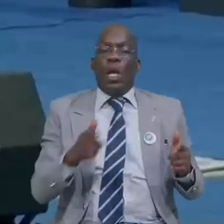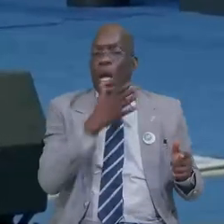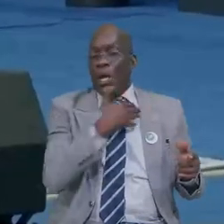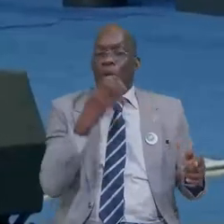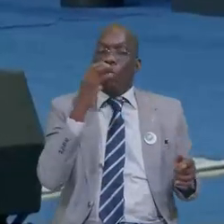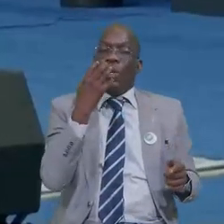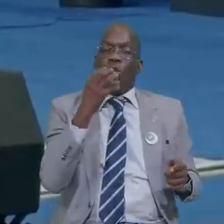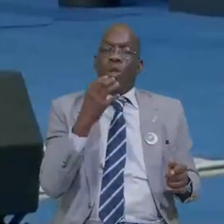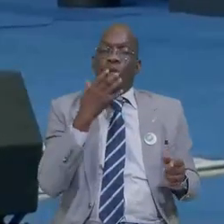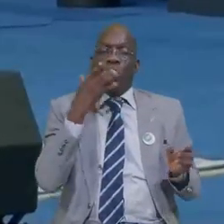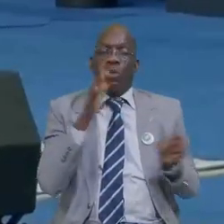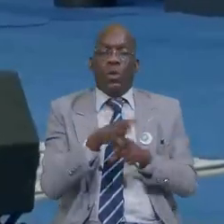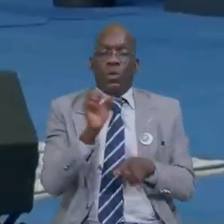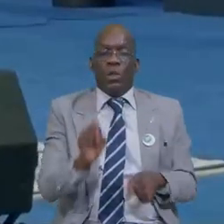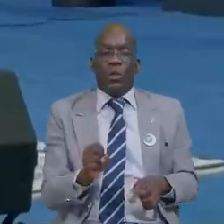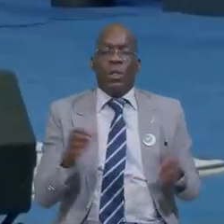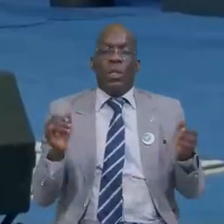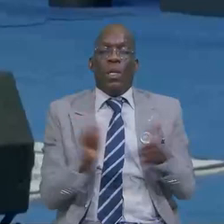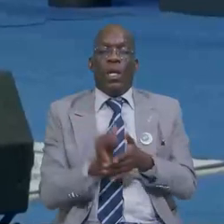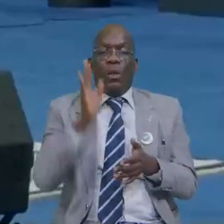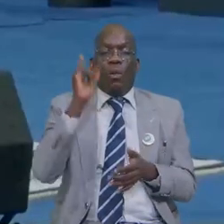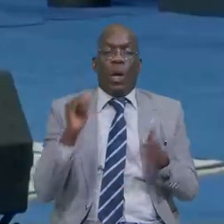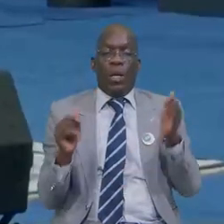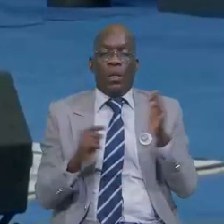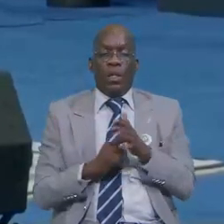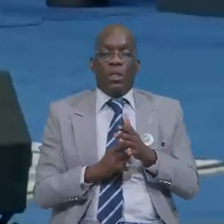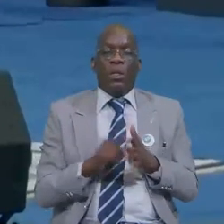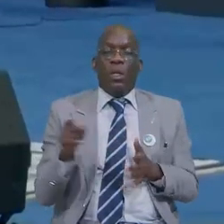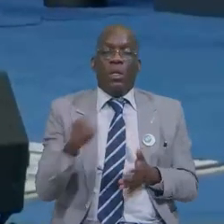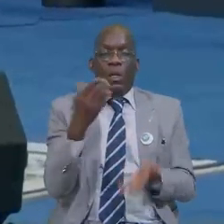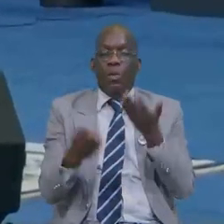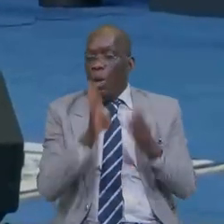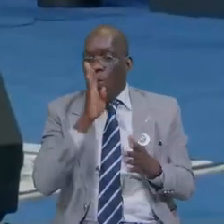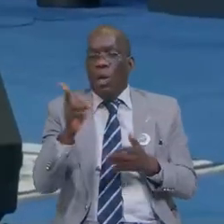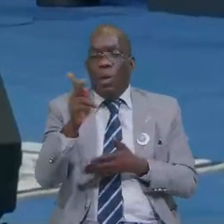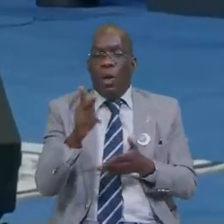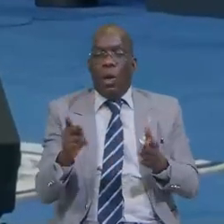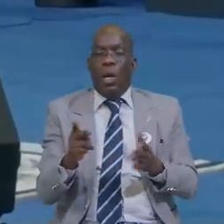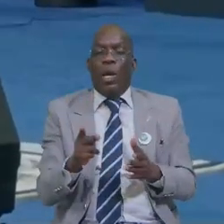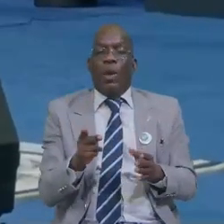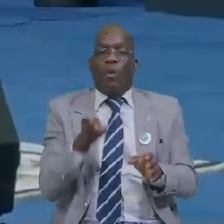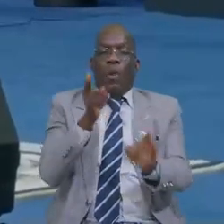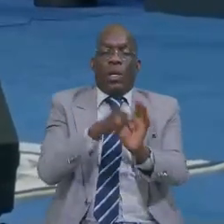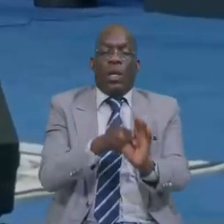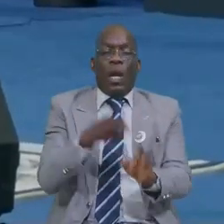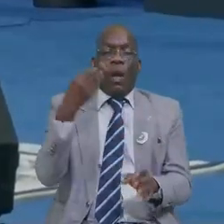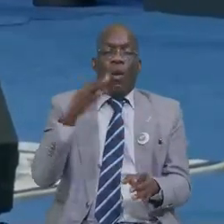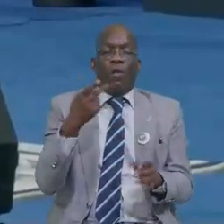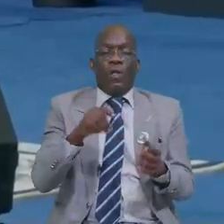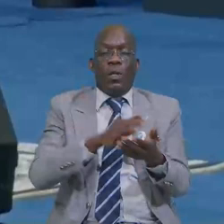part les plus grandes, les plus précieuses promesses, afin que par elles, par ces promesses, vous deveniez participants de la nature